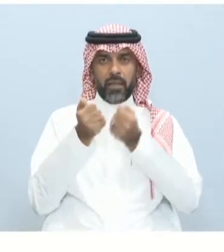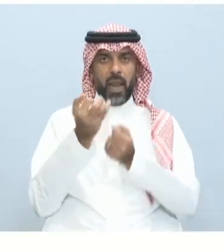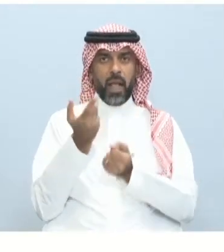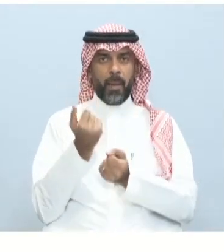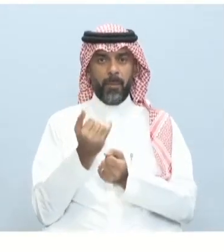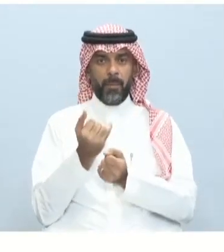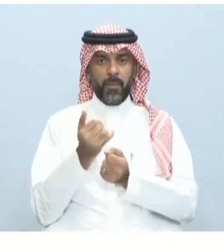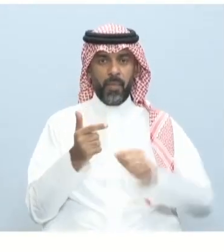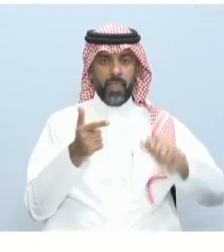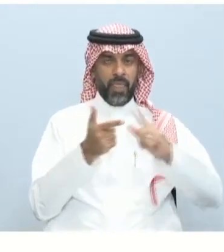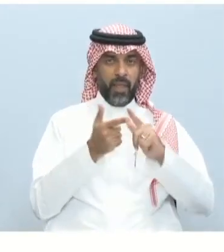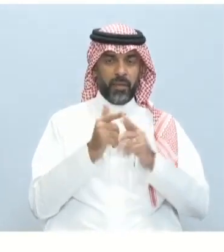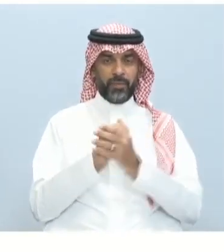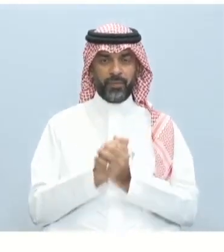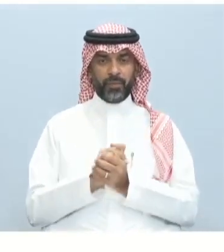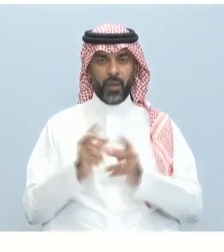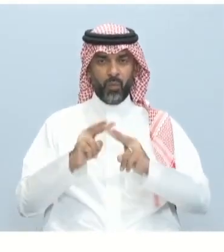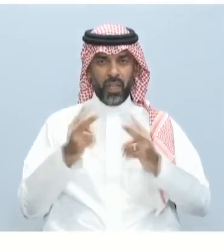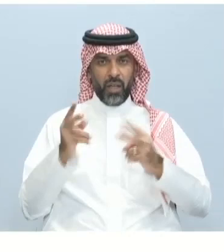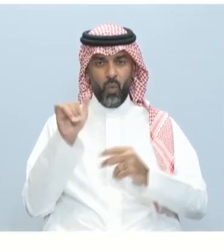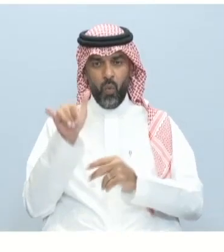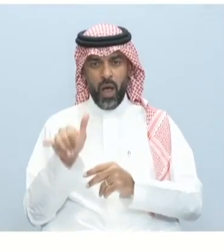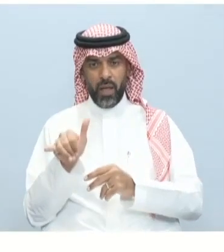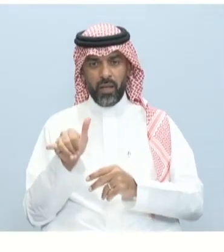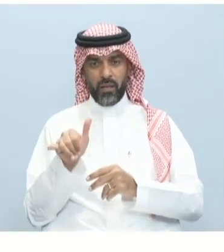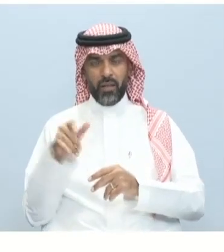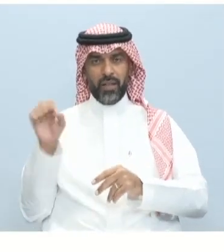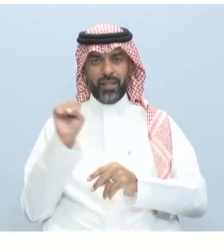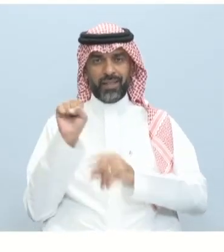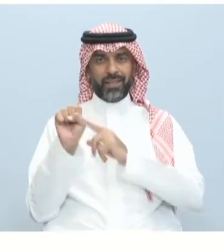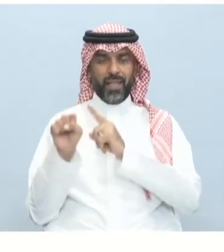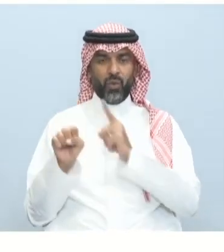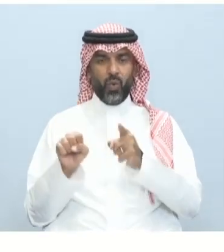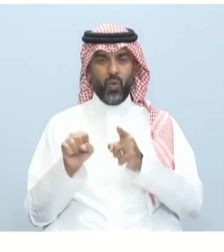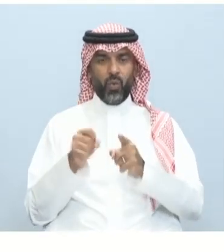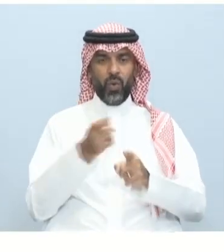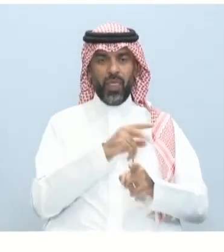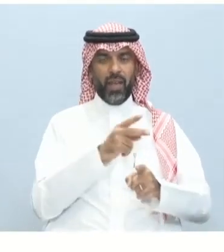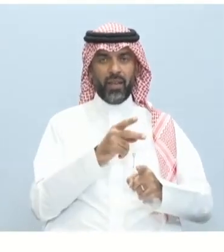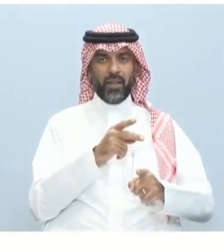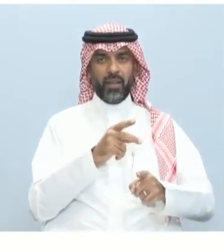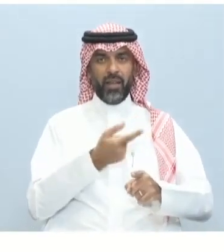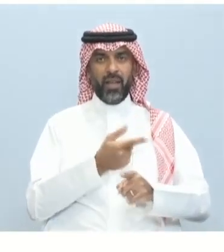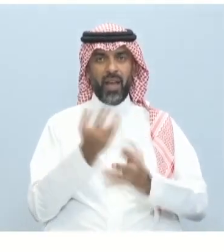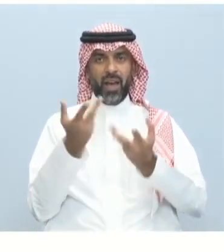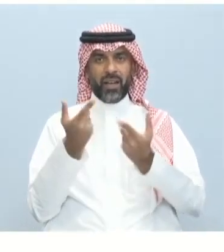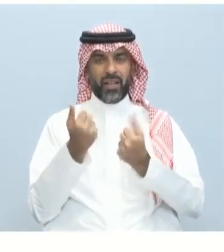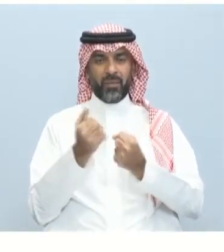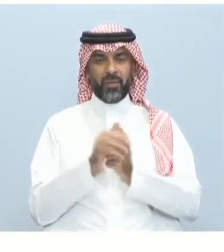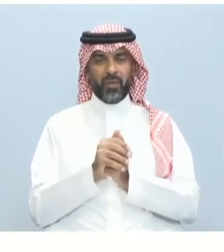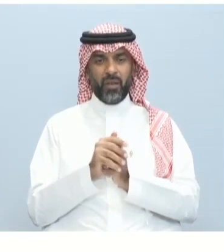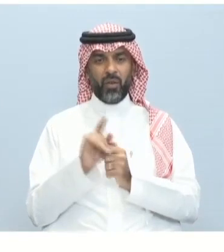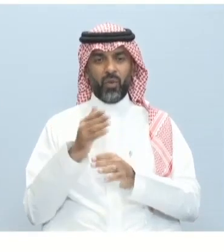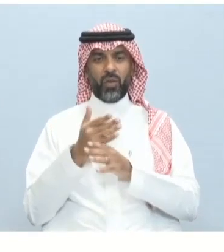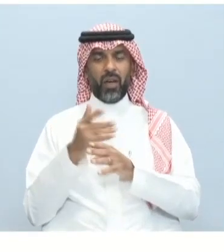ثانياً كما ذكرنا لدينا متغيرات y الإحداثي الصادي، والمتغير الآخر custom number يستخدم لعد